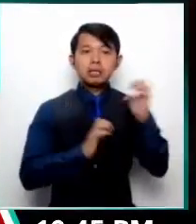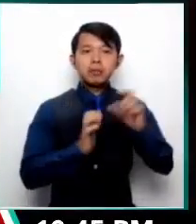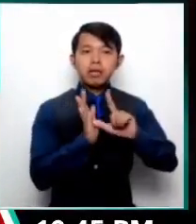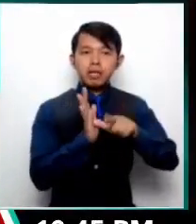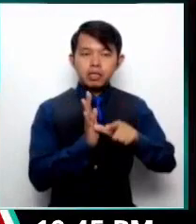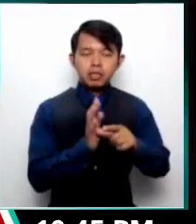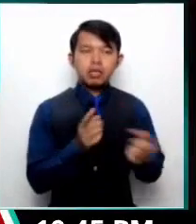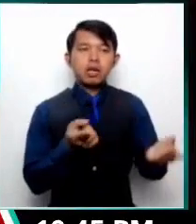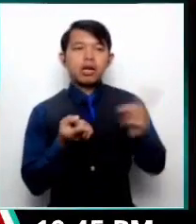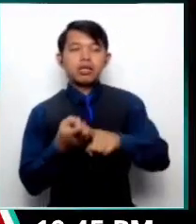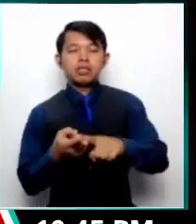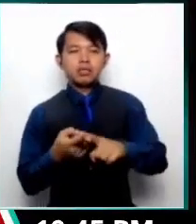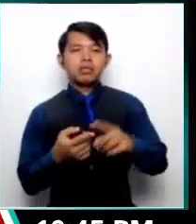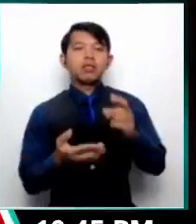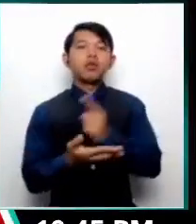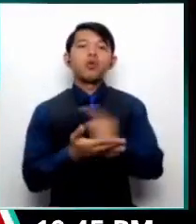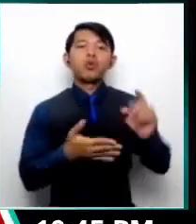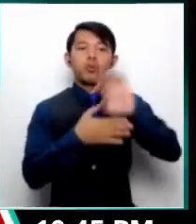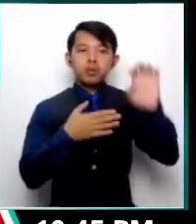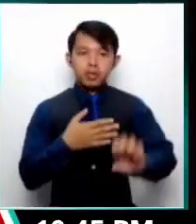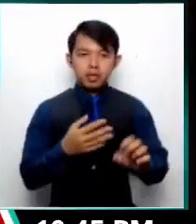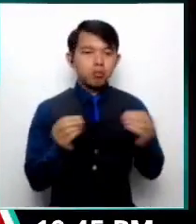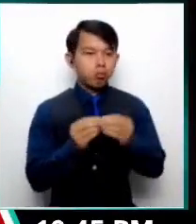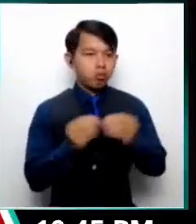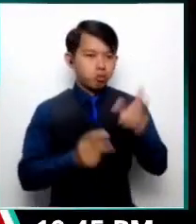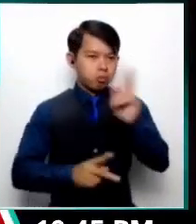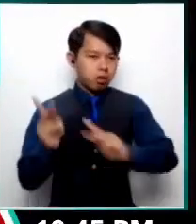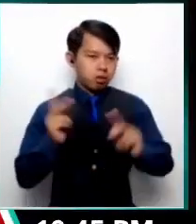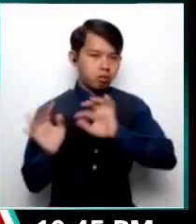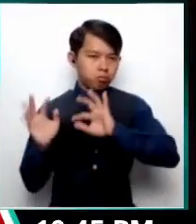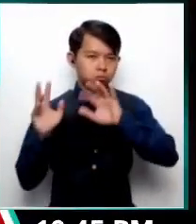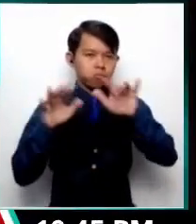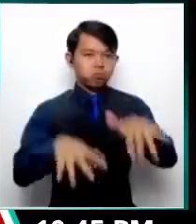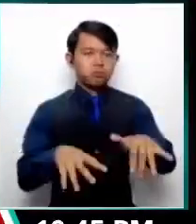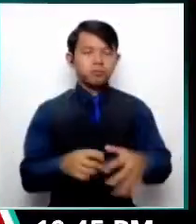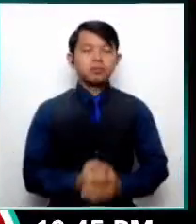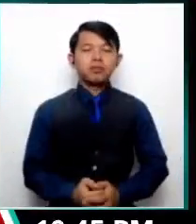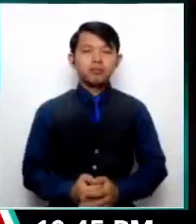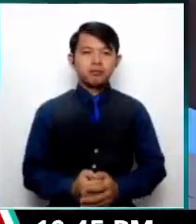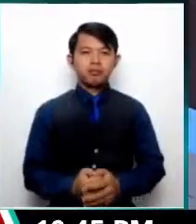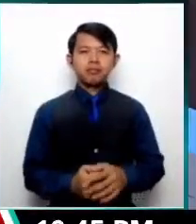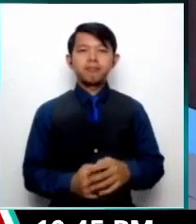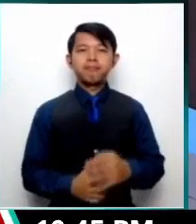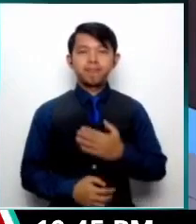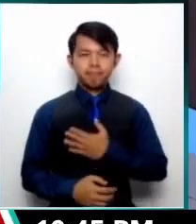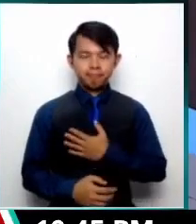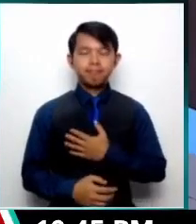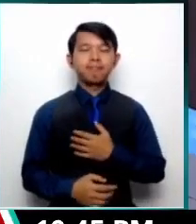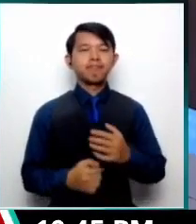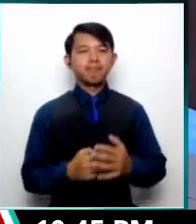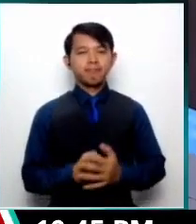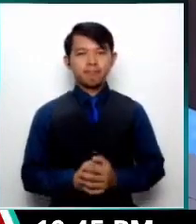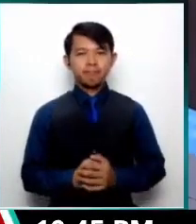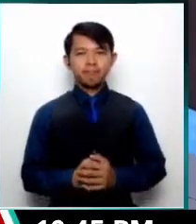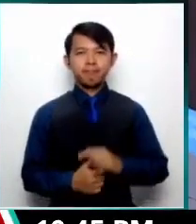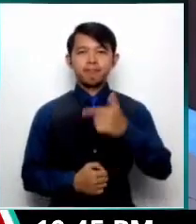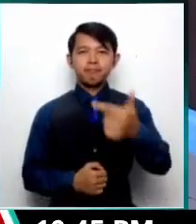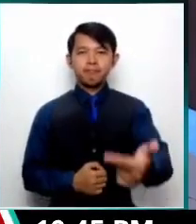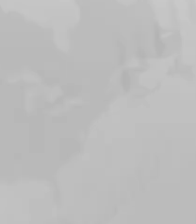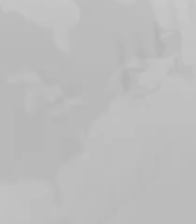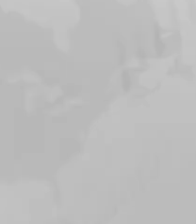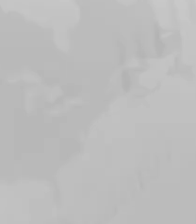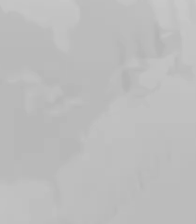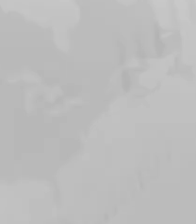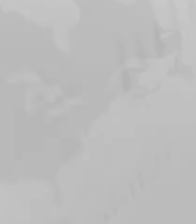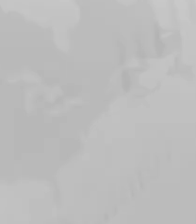ang buhos na mga pasahero. At yan ang latest mula rito sa NAIA Terminal 3. Balik sa iyo, Atom. Maraming salamat, Jamie Santos.